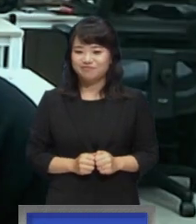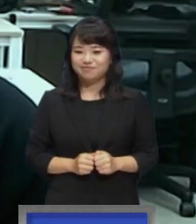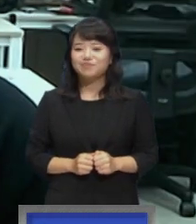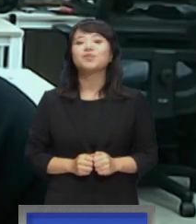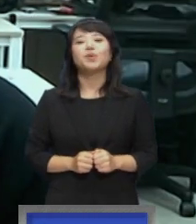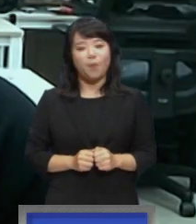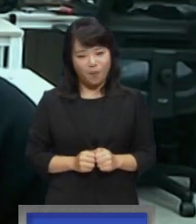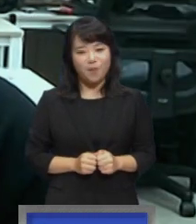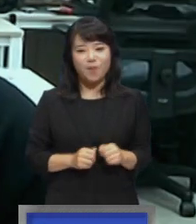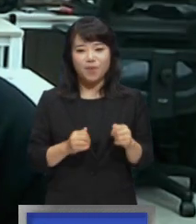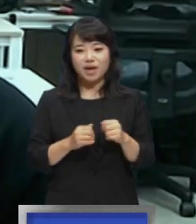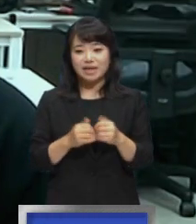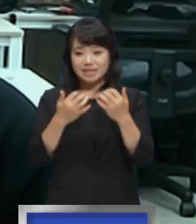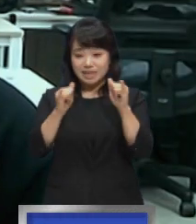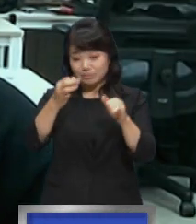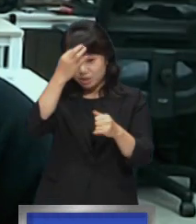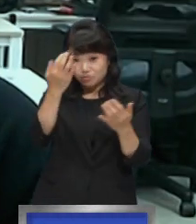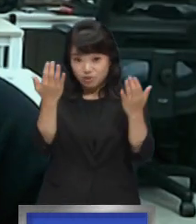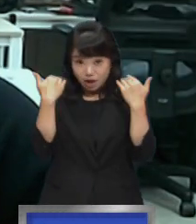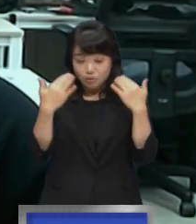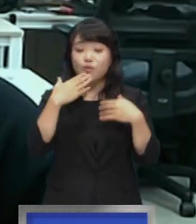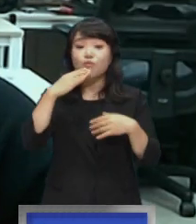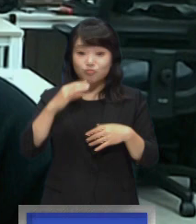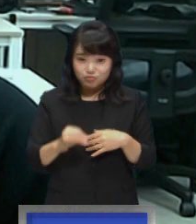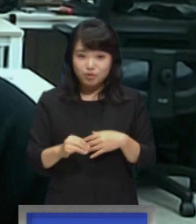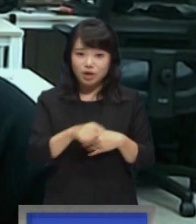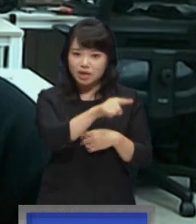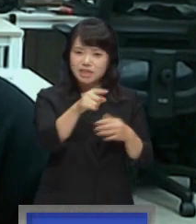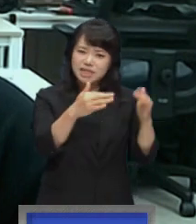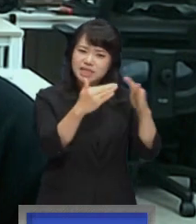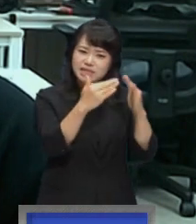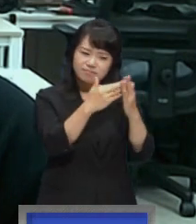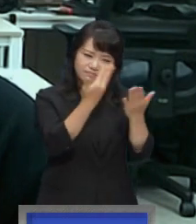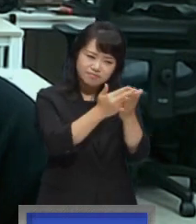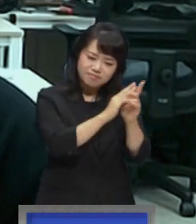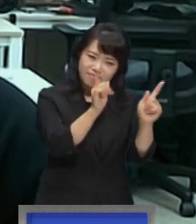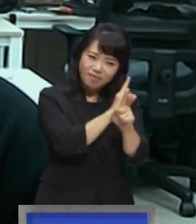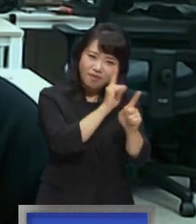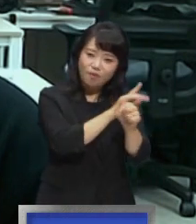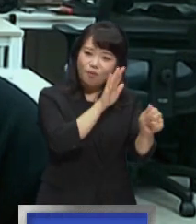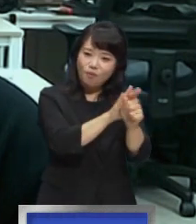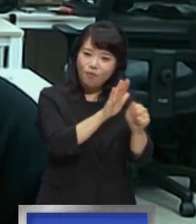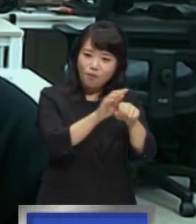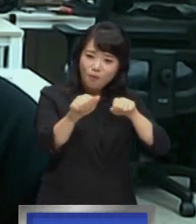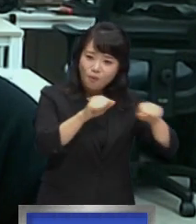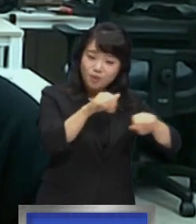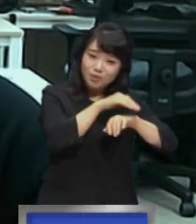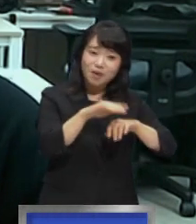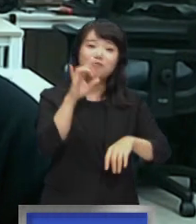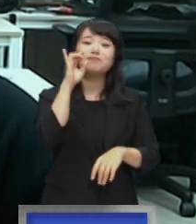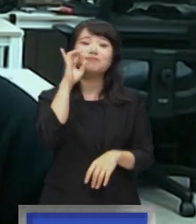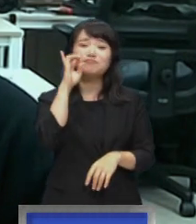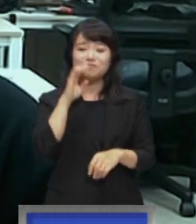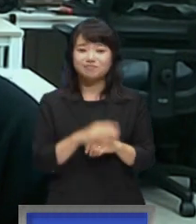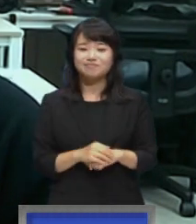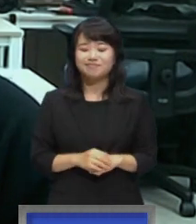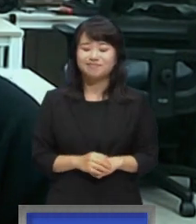네, 주민기술학교에 이어서 지역 주민을 위한 주거복지 환경 개선 사업의 활동 계획도 궁금합니다.